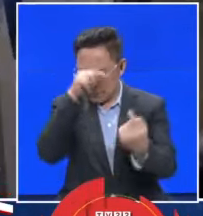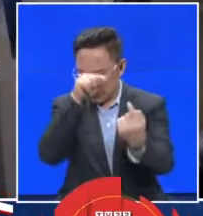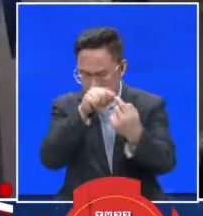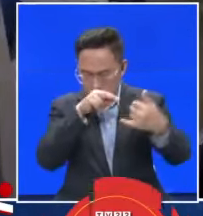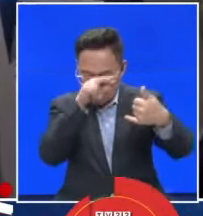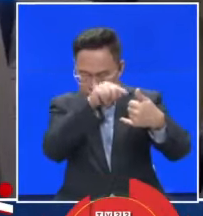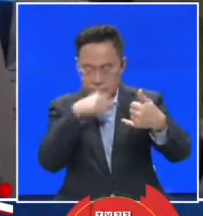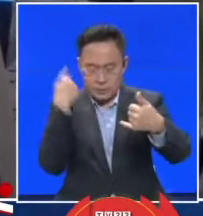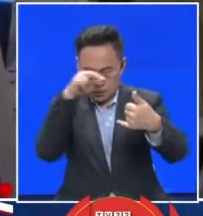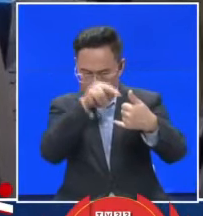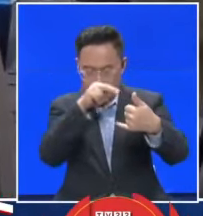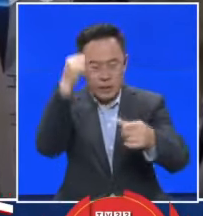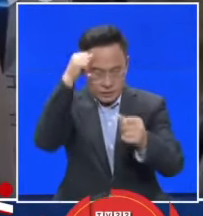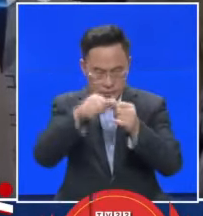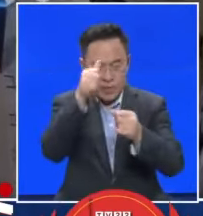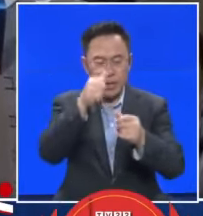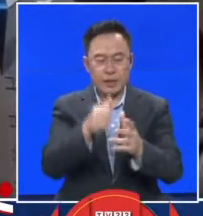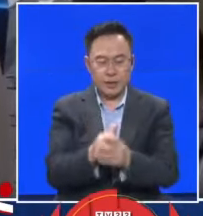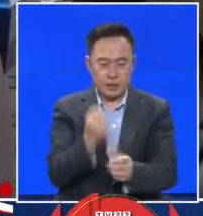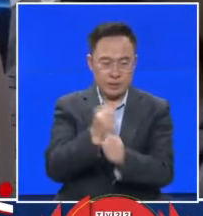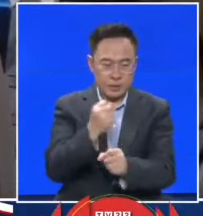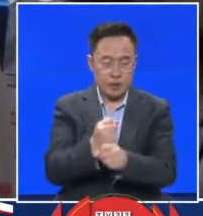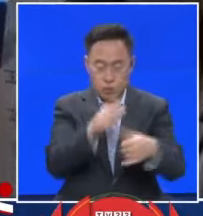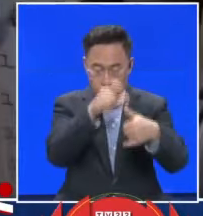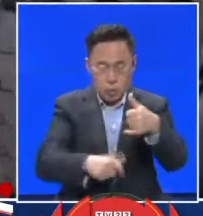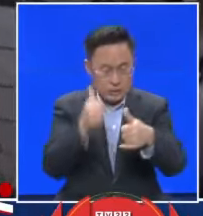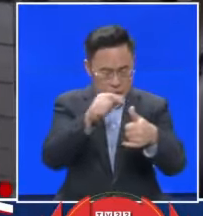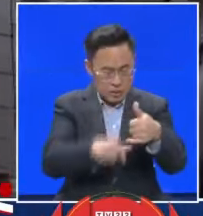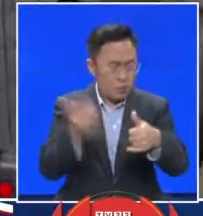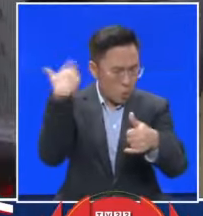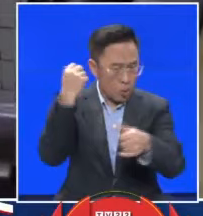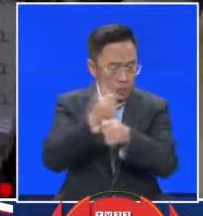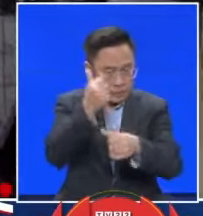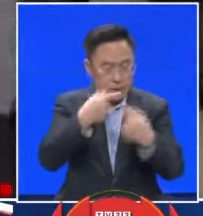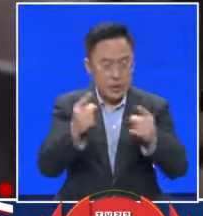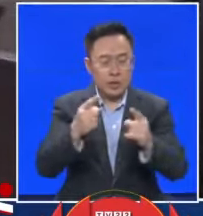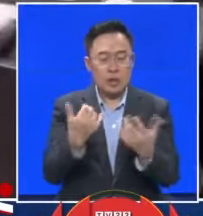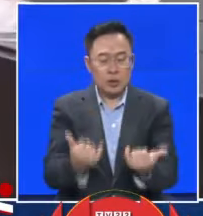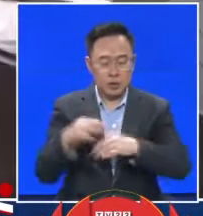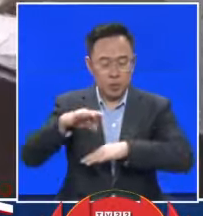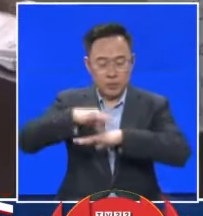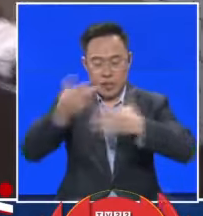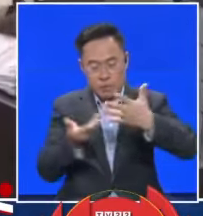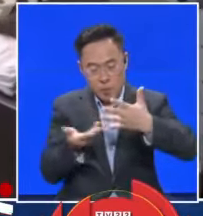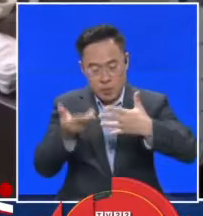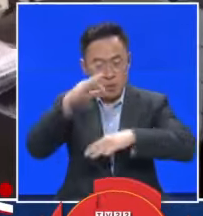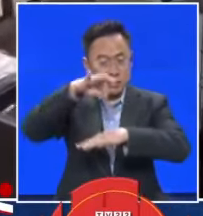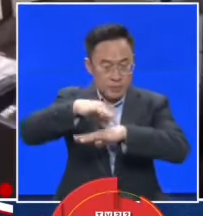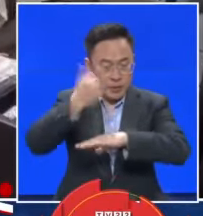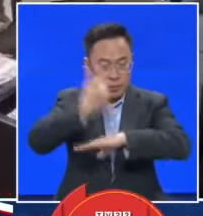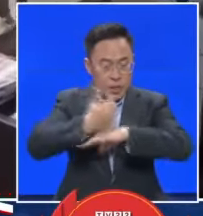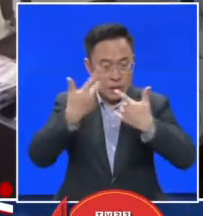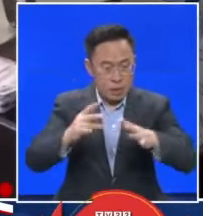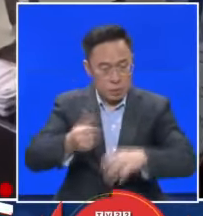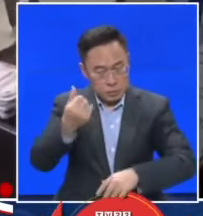ะแล้วเรื่องนี้เองฝั่งของบิ๊กต่อค่ะพลตำรวจเอกต่อศักดิ์สุวิมลผู้บัญชาการตำรวจแห่งชาติก็บอกว่าเรื่องนี้มันมีการตรวจส